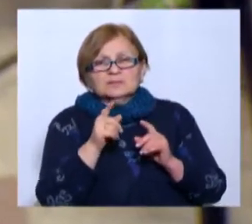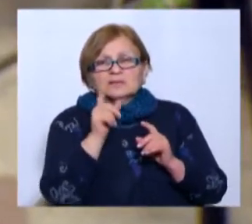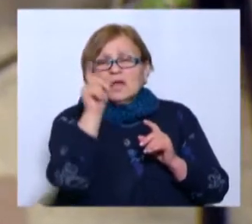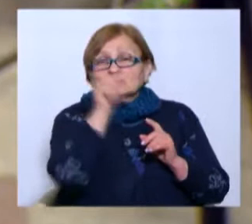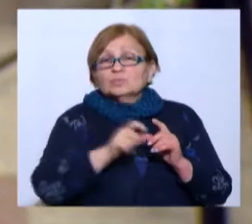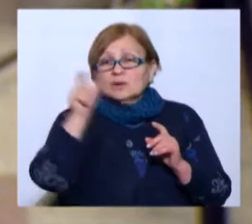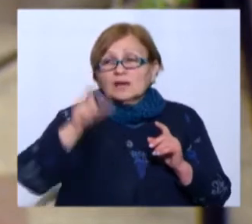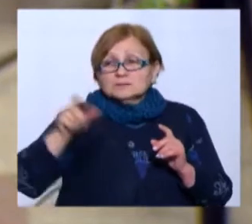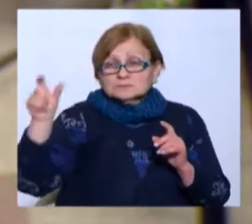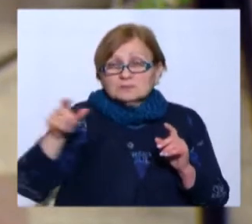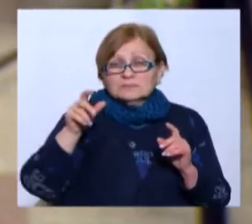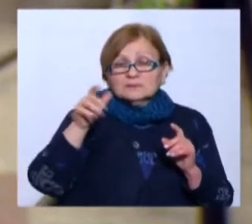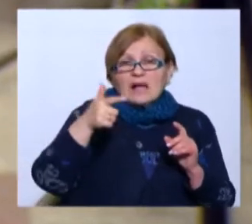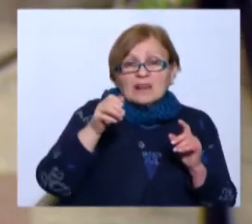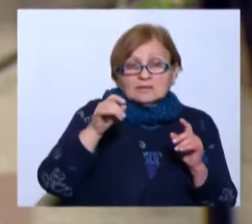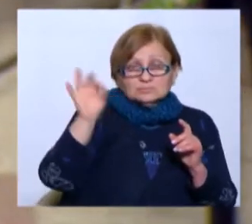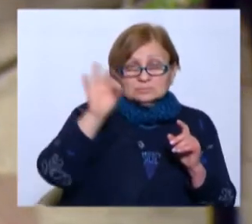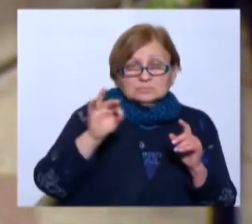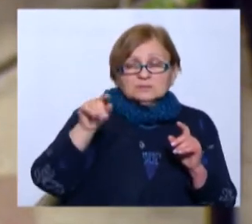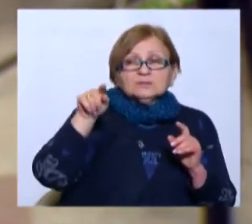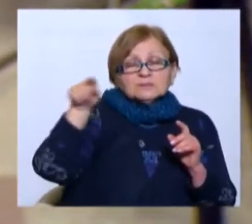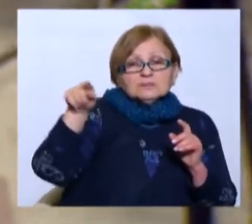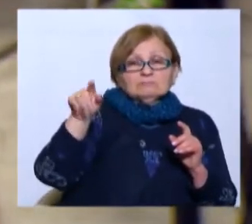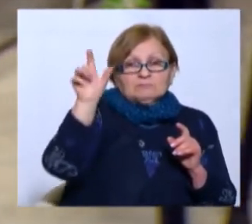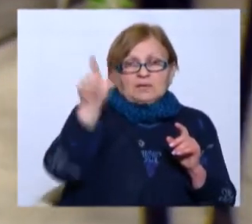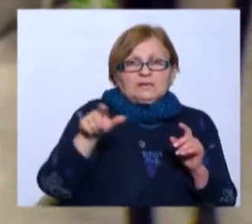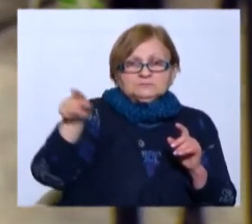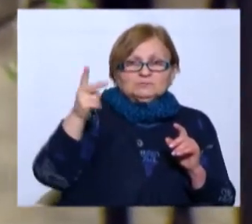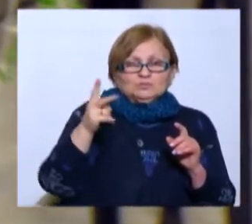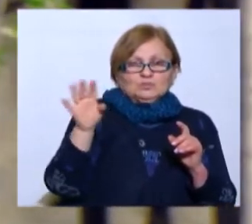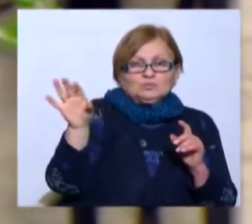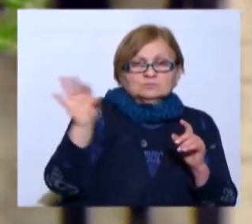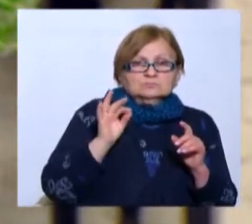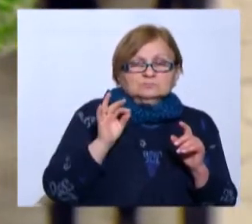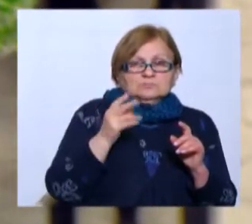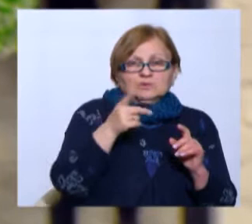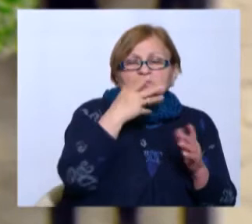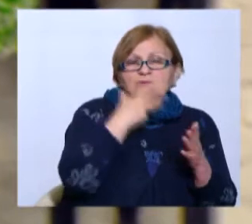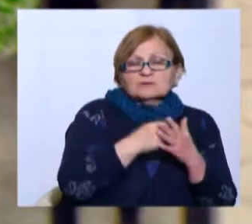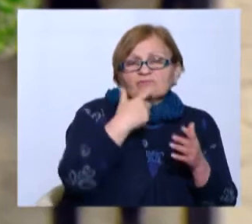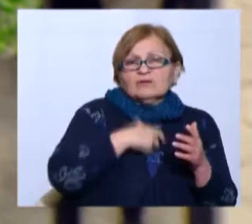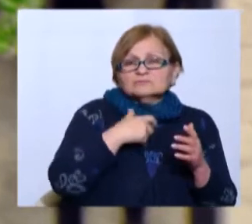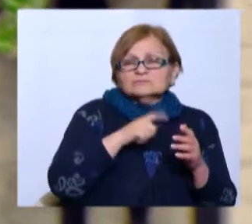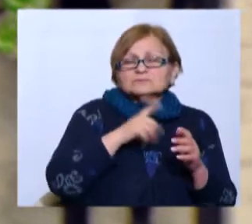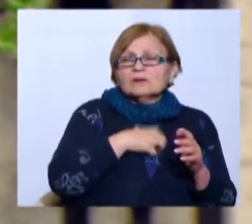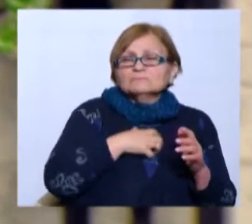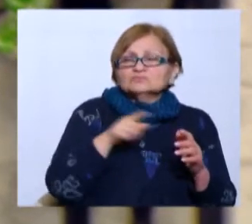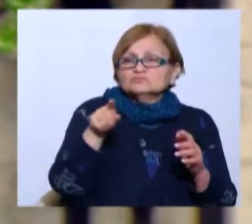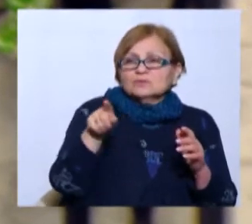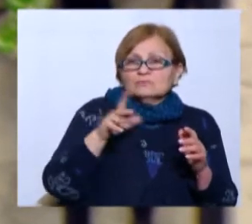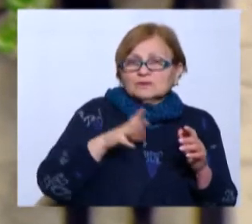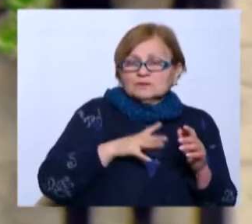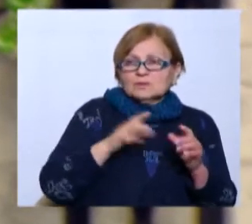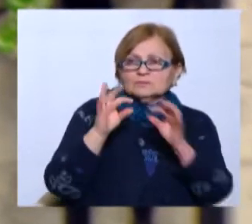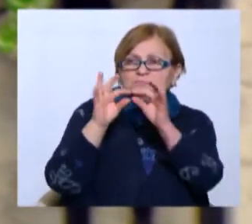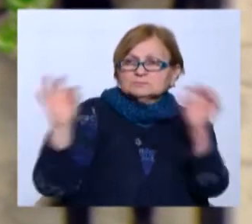ტაბიძის ლექსებიდან გამომდინარე, შესაბამისად გალაქტიონ ტაბიძის ლექსებიდან სწორედ თქვენთვის მნიშვნელოვან